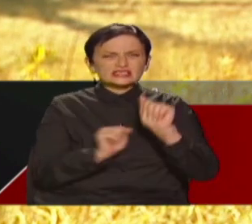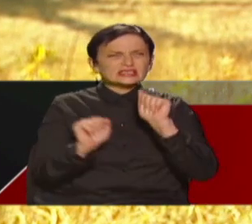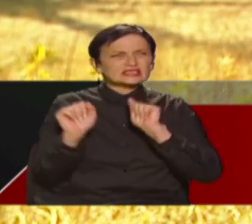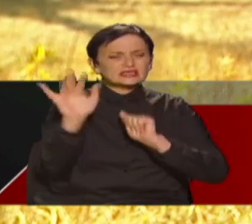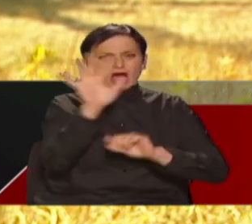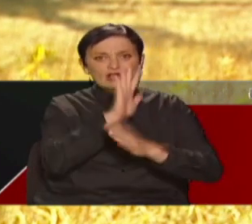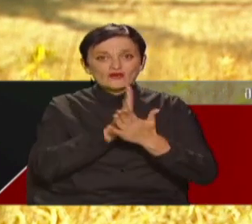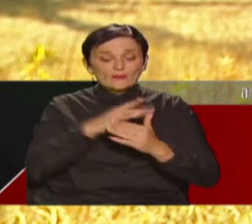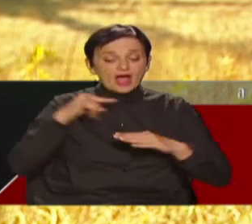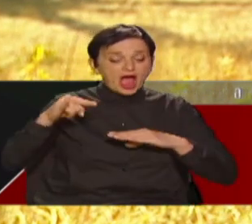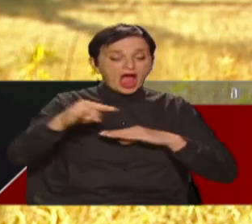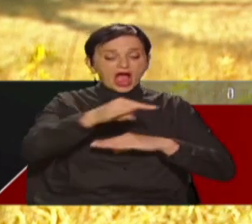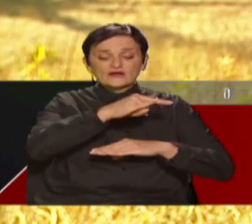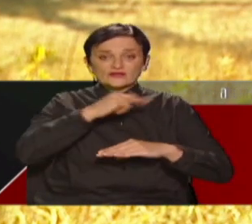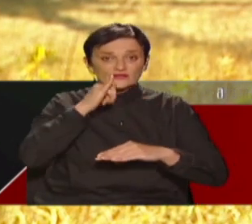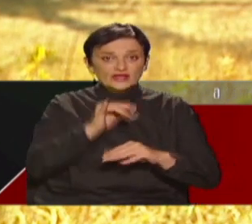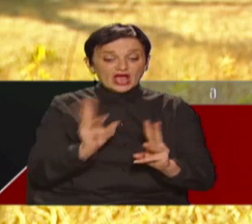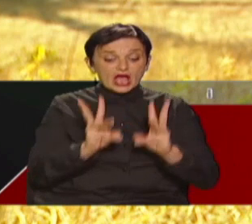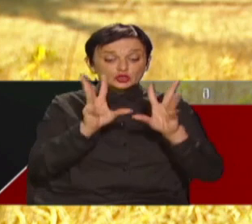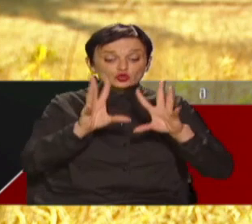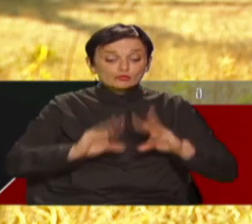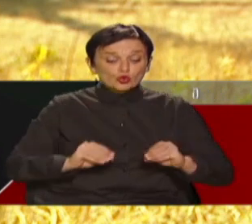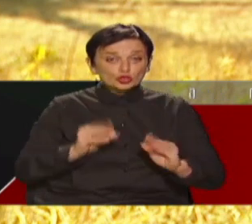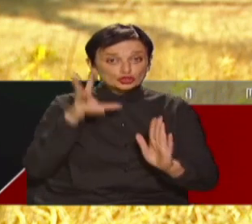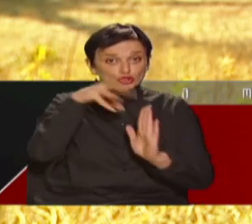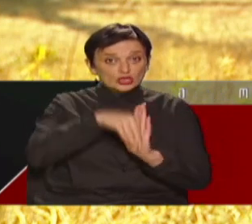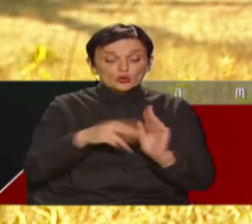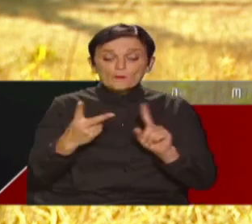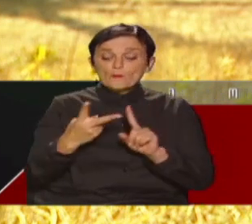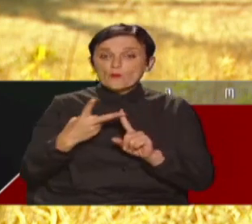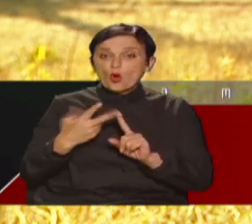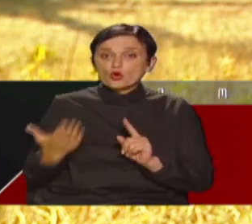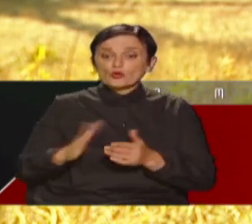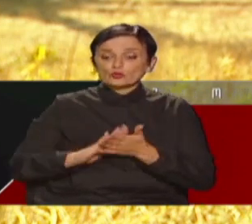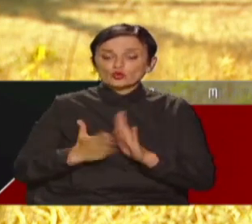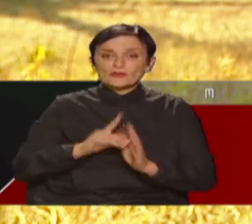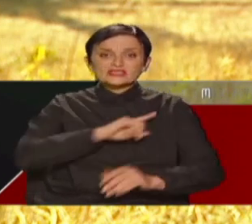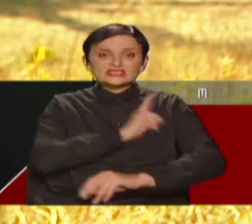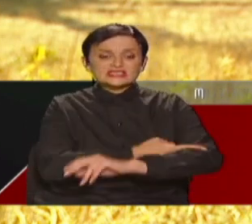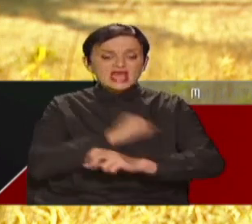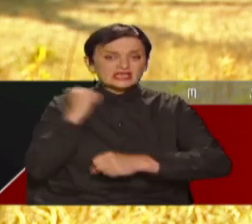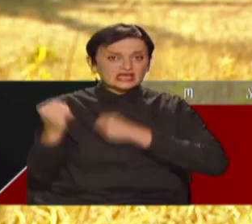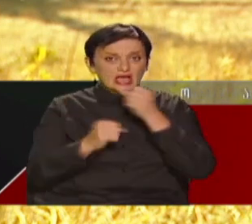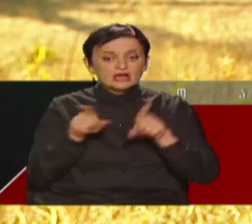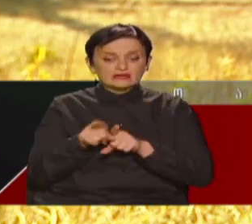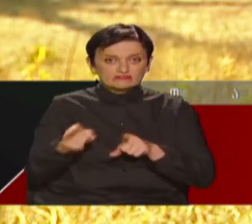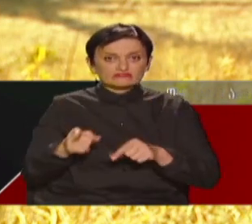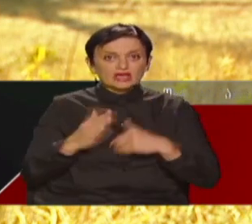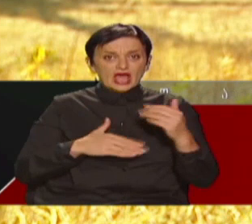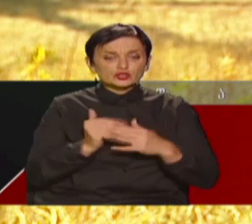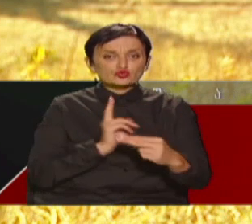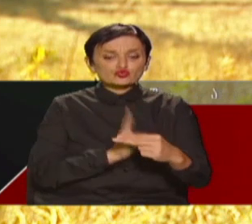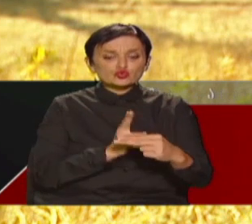და ავიაცია ვერ ახერხებს რომ ხანძრის ქრობის პროცესში ჩაერთოს, მეორე უკიდურესობა კი არის ძლიერი ქარი, ის ასევე უშლის